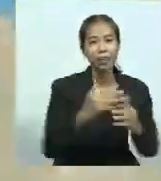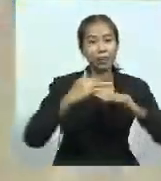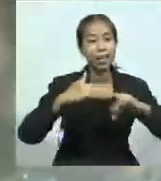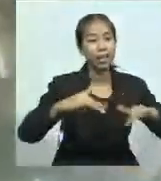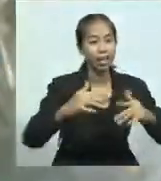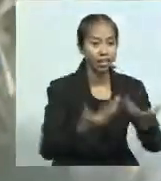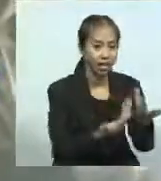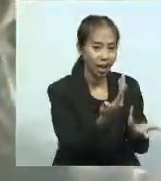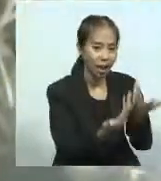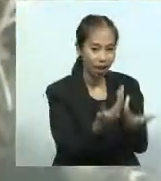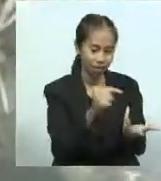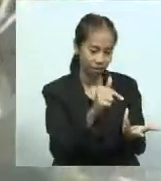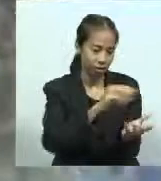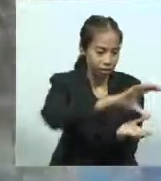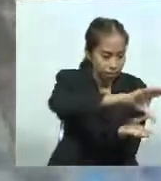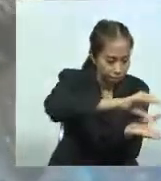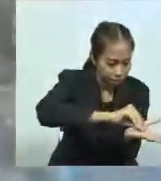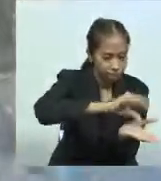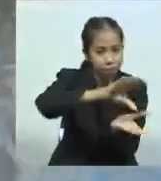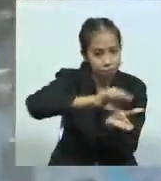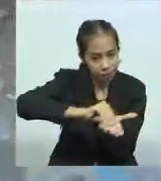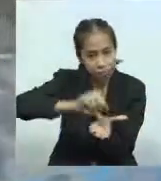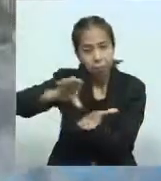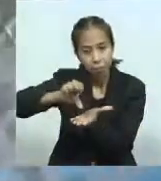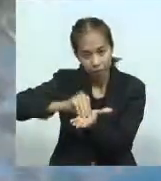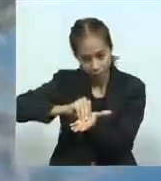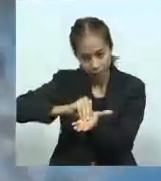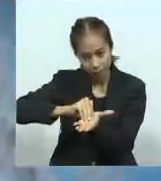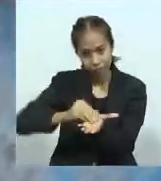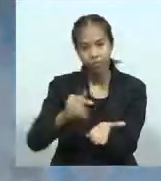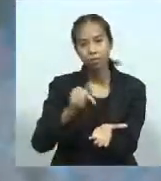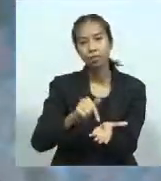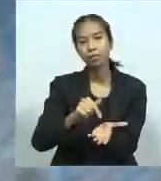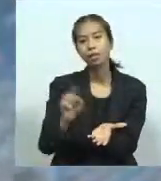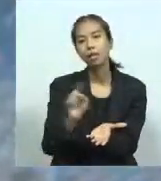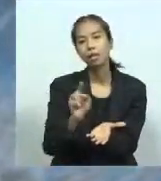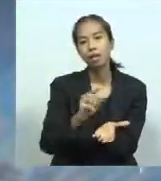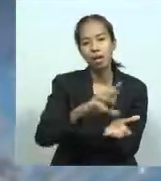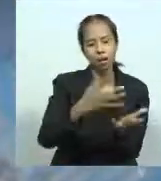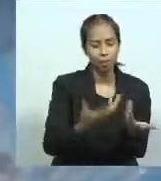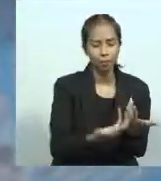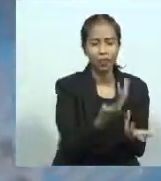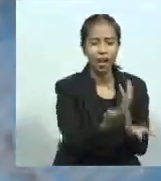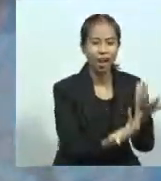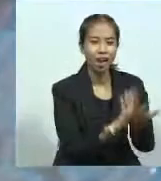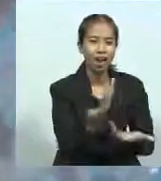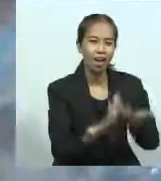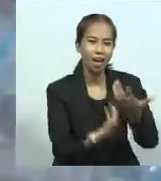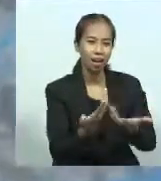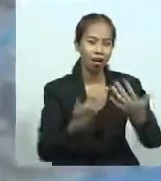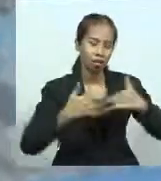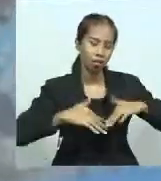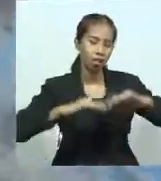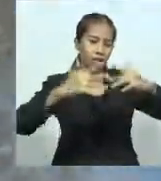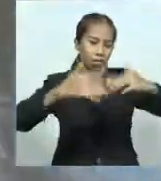ที่เขตห้ามล่าสัตว์ป่าหมู่เกาะลิบงนะคะการลงไปในพื้นที่เนี่ยเพื่อที่จะไปเก็บหญ้าทะเลเขาบอกว่ามีทั้งคลื่นล